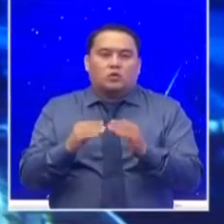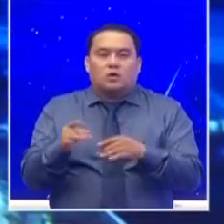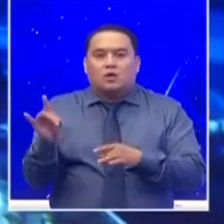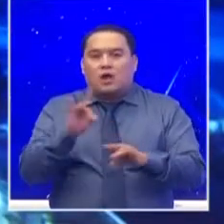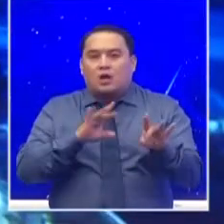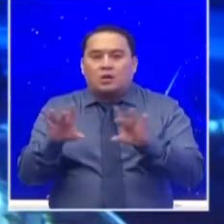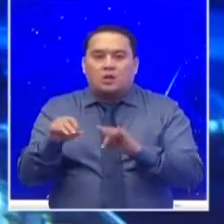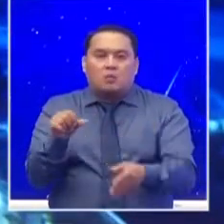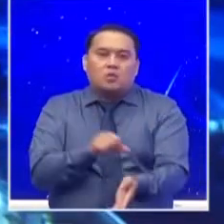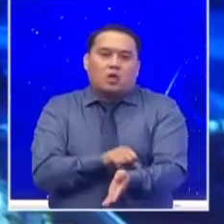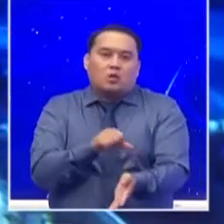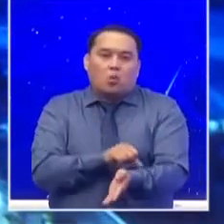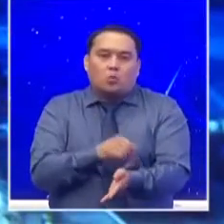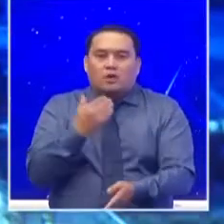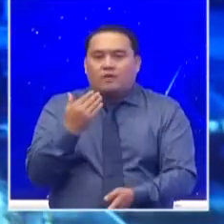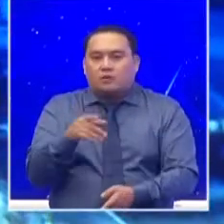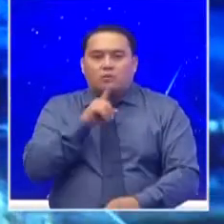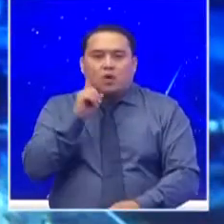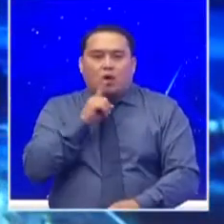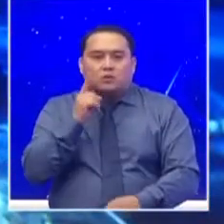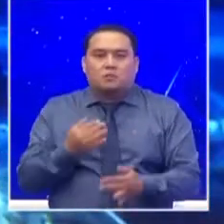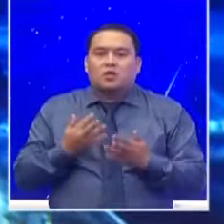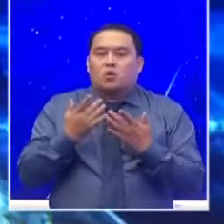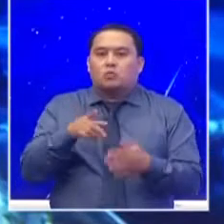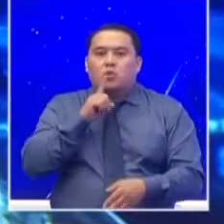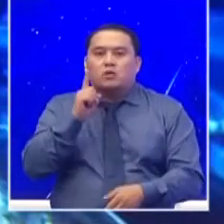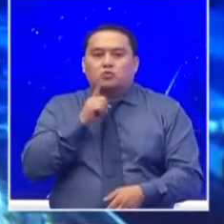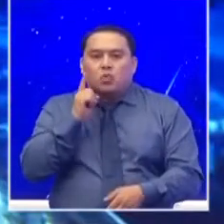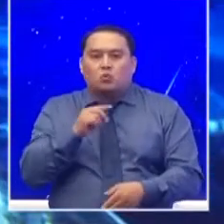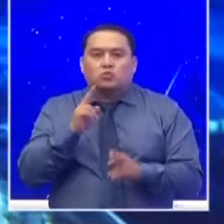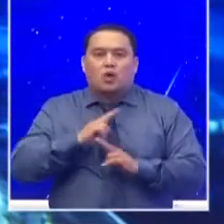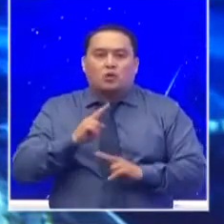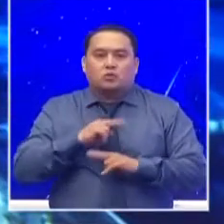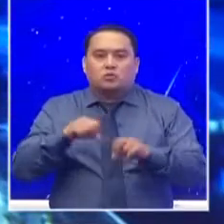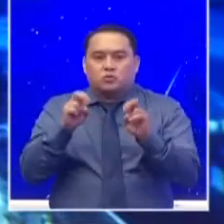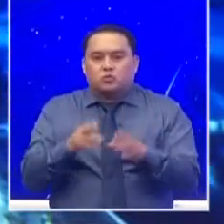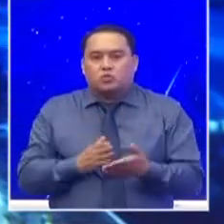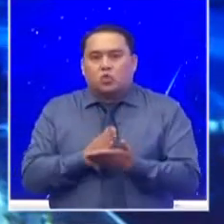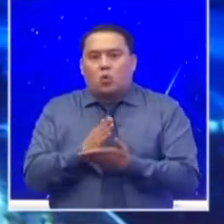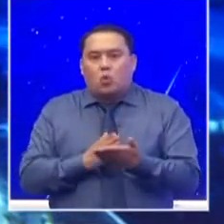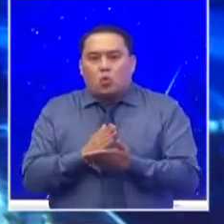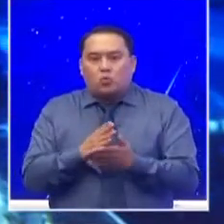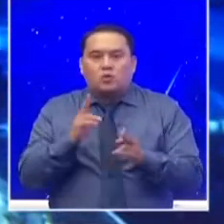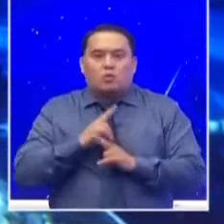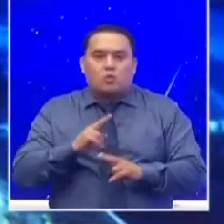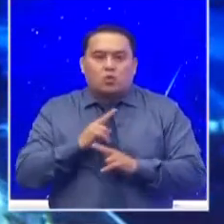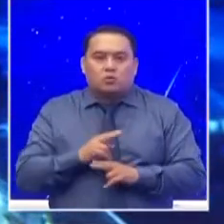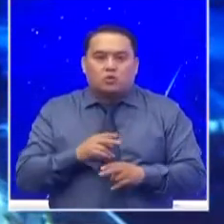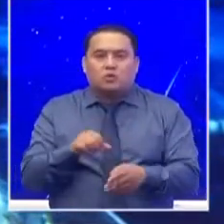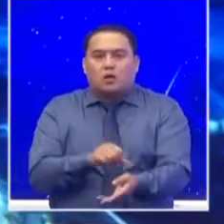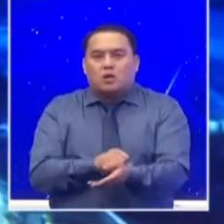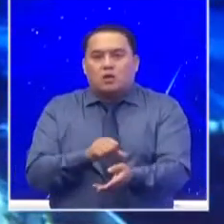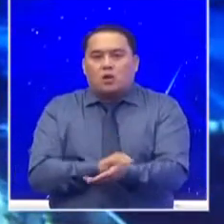реклама синтетических наркотиков. Основные потребители – молодежь. Сотрудники спецслужбы ведут неустанную работу с